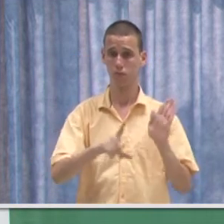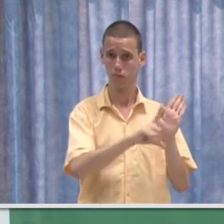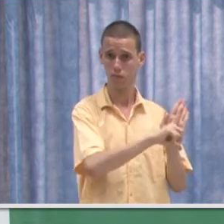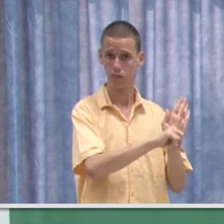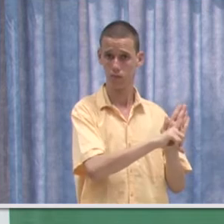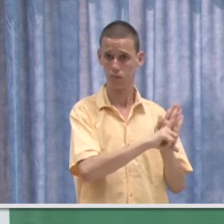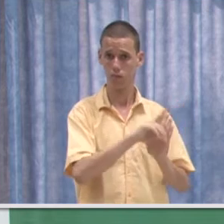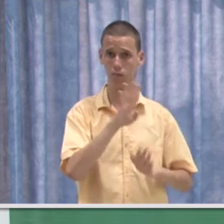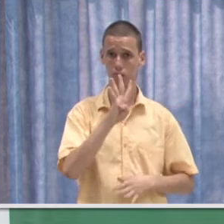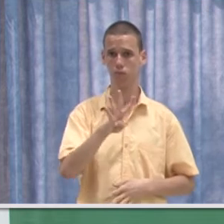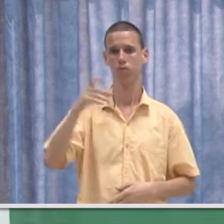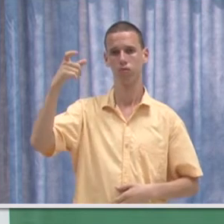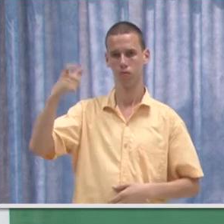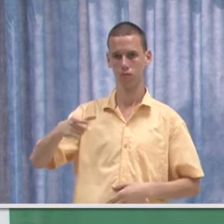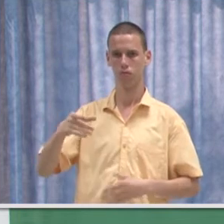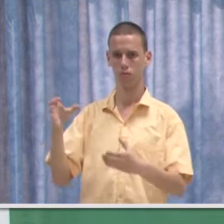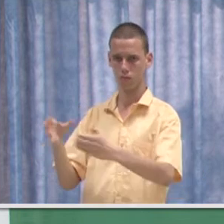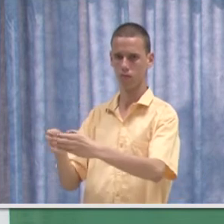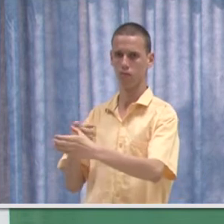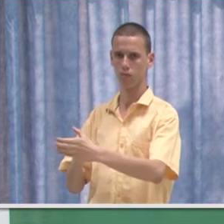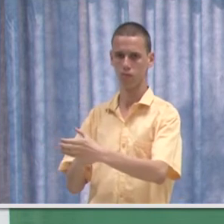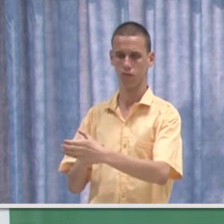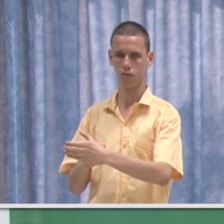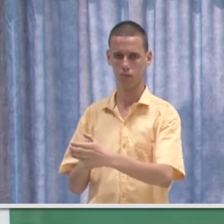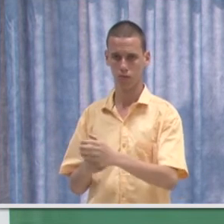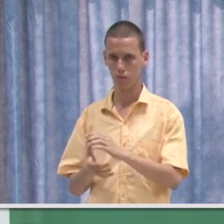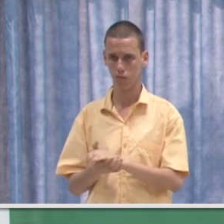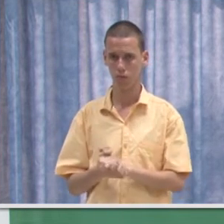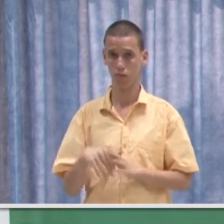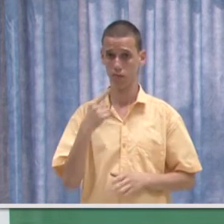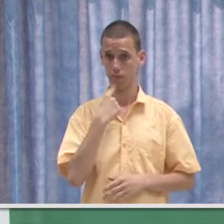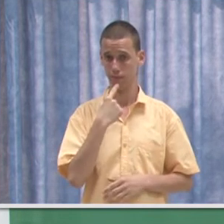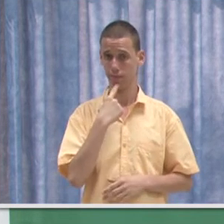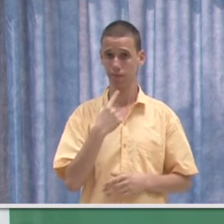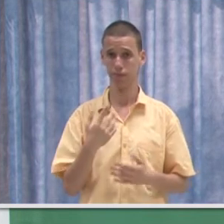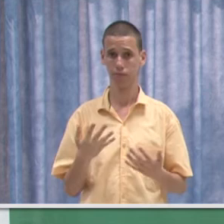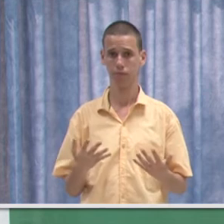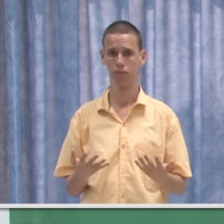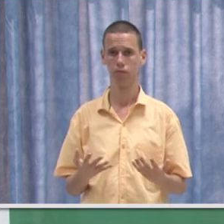public, à moins si on a une permission spéciale. Par exemple, si on peut faire un tree planting